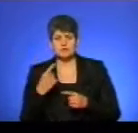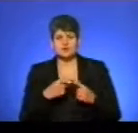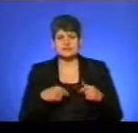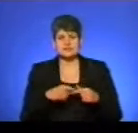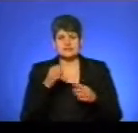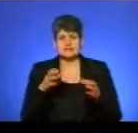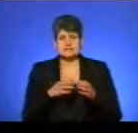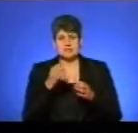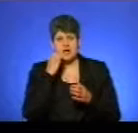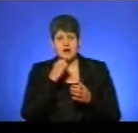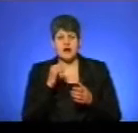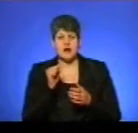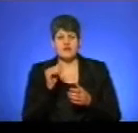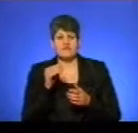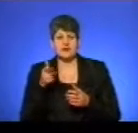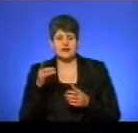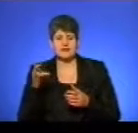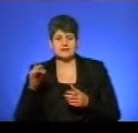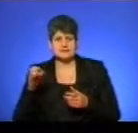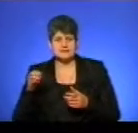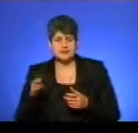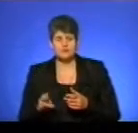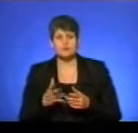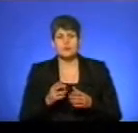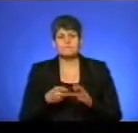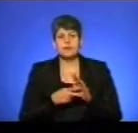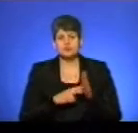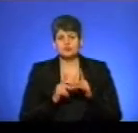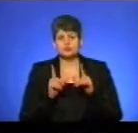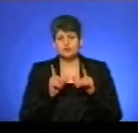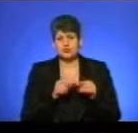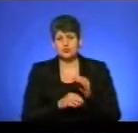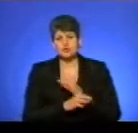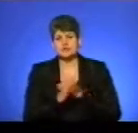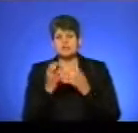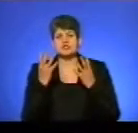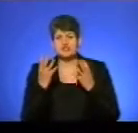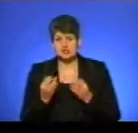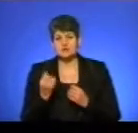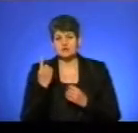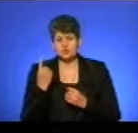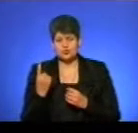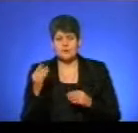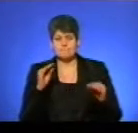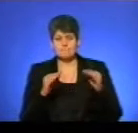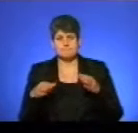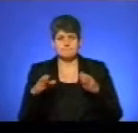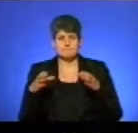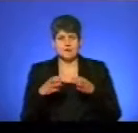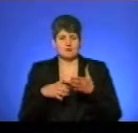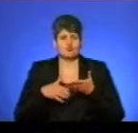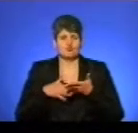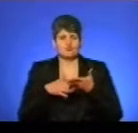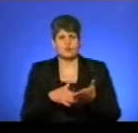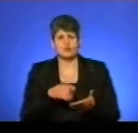«Спілка ветеранів Афганістану» і волонтери Зборівського району планують поїздку на схід до військових ще з однією партією допомоги, каже